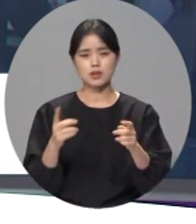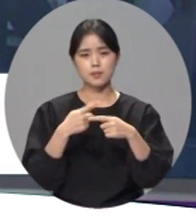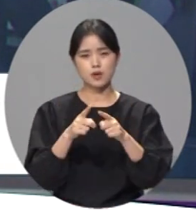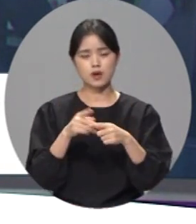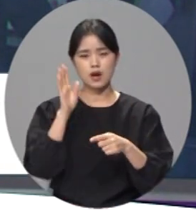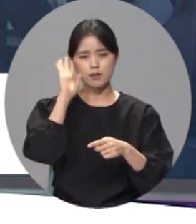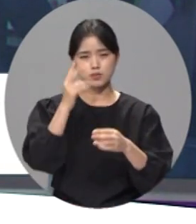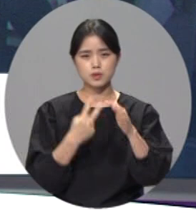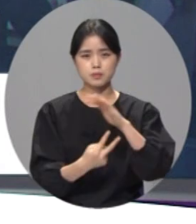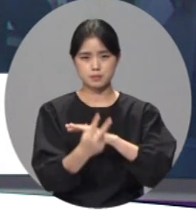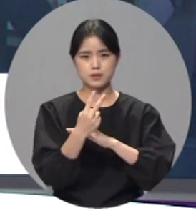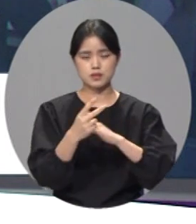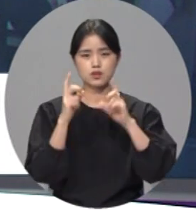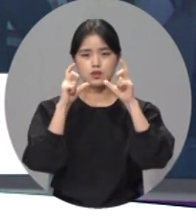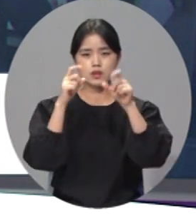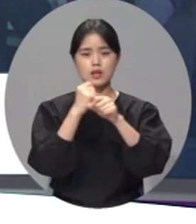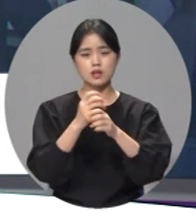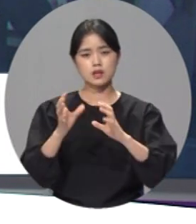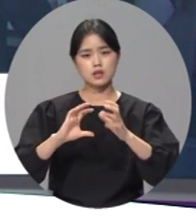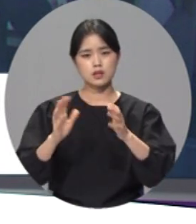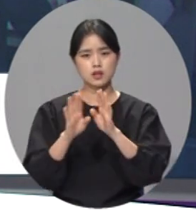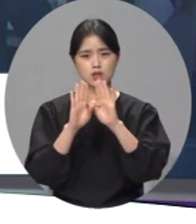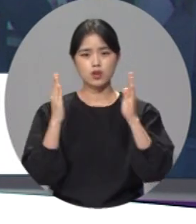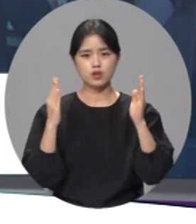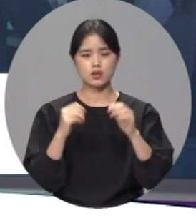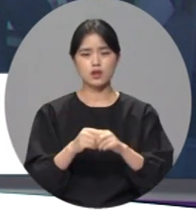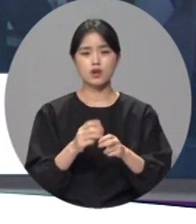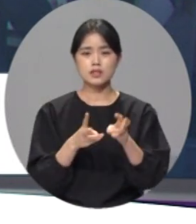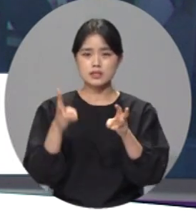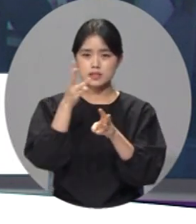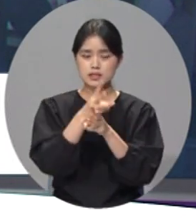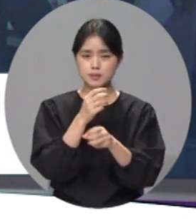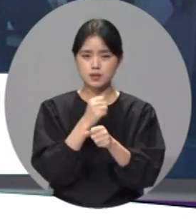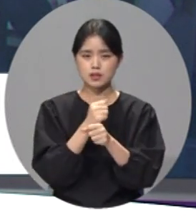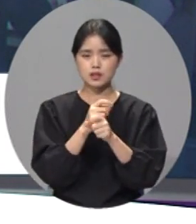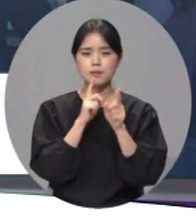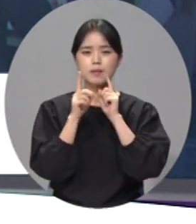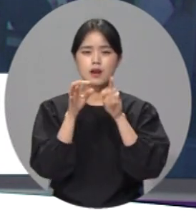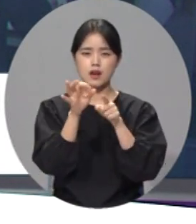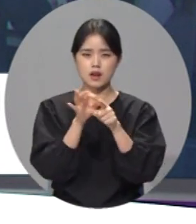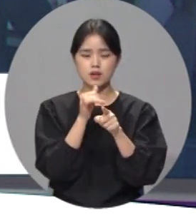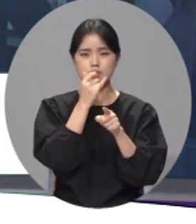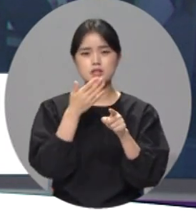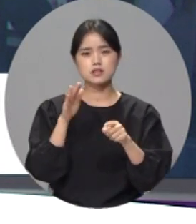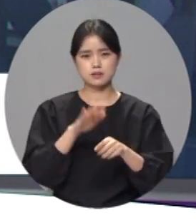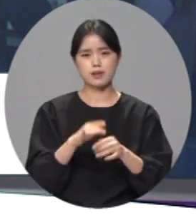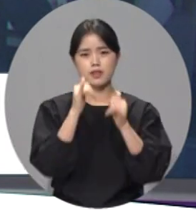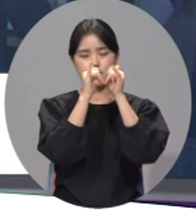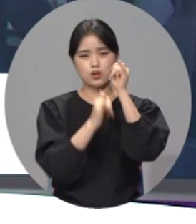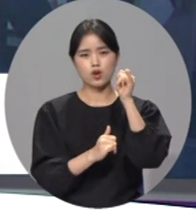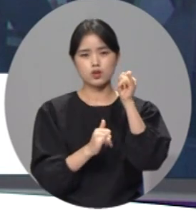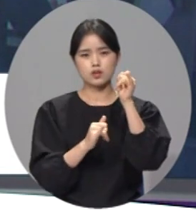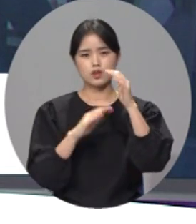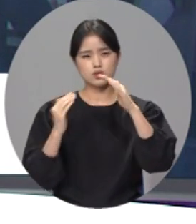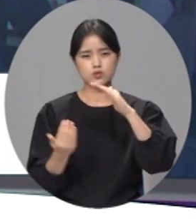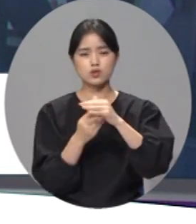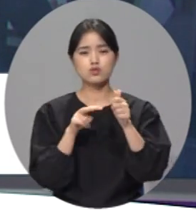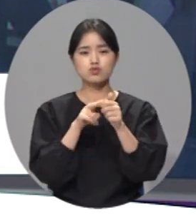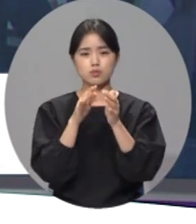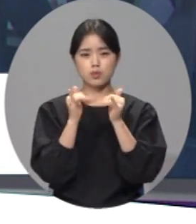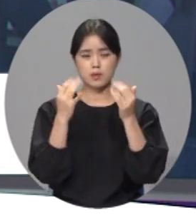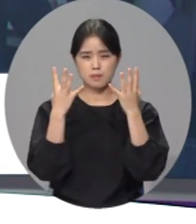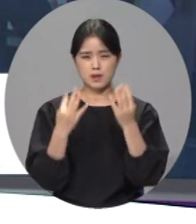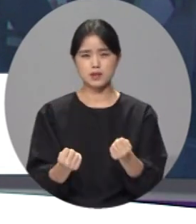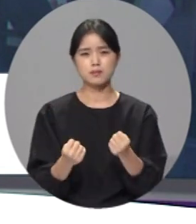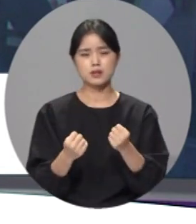평가와 향후 비전을 제시하는 회견을 열었는데요. 3선 출마 여부에 대해서는 말을 아꼈지만 역대 최대 후보군이 거론되고 있는